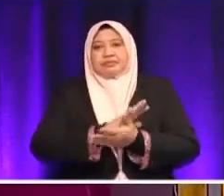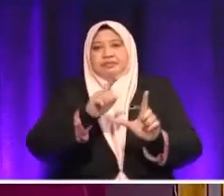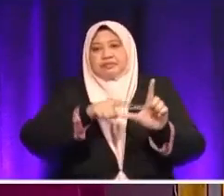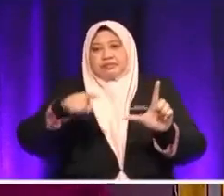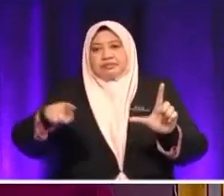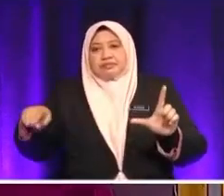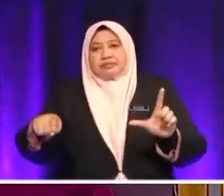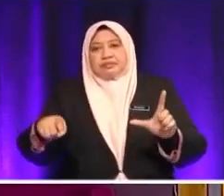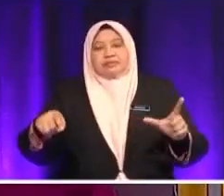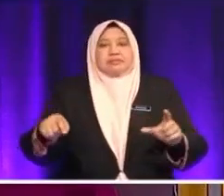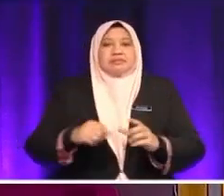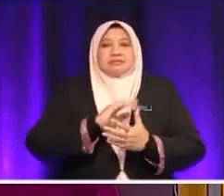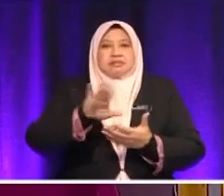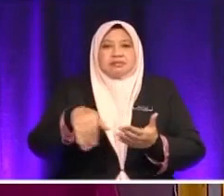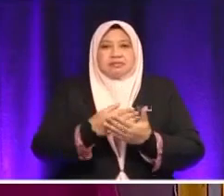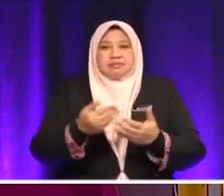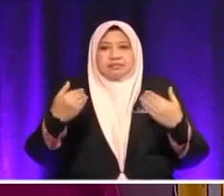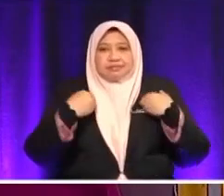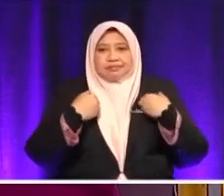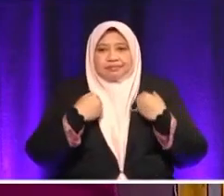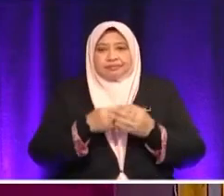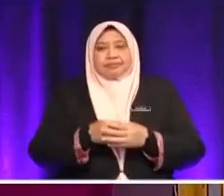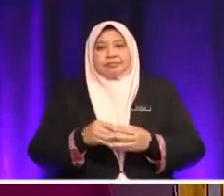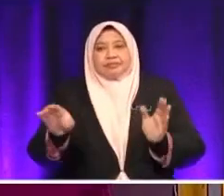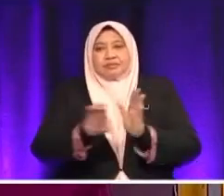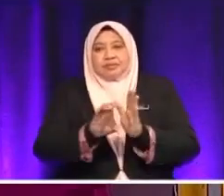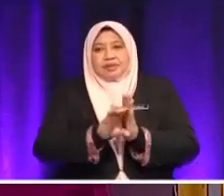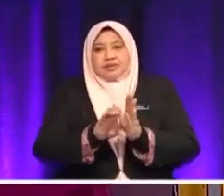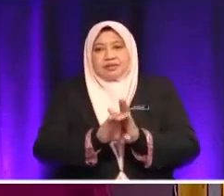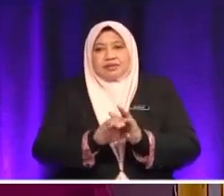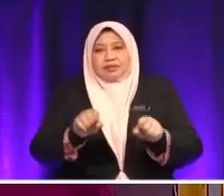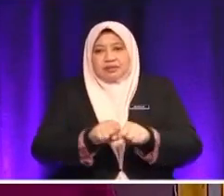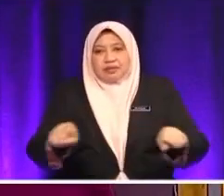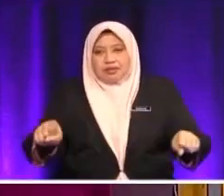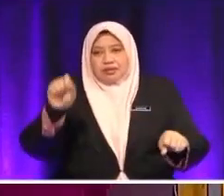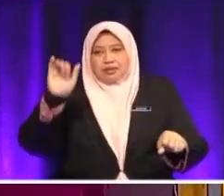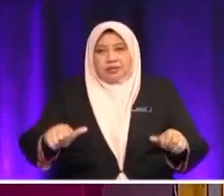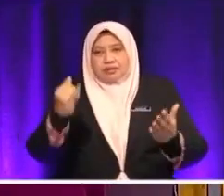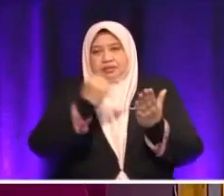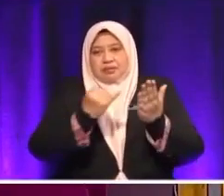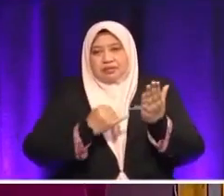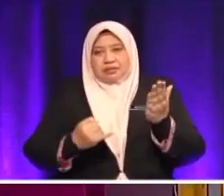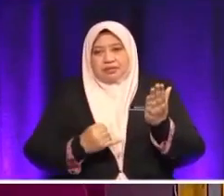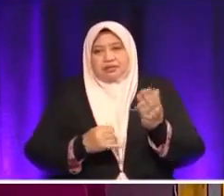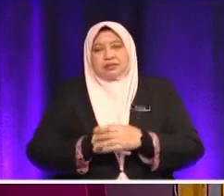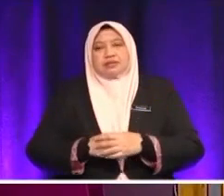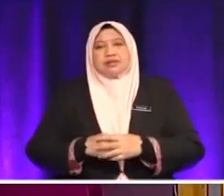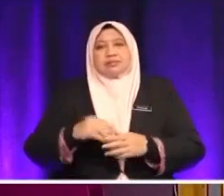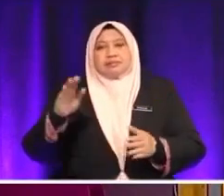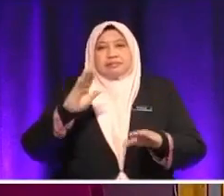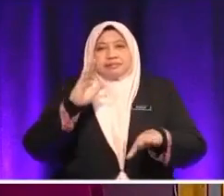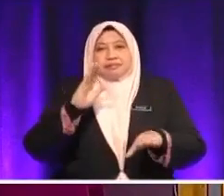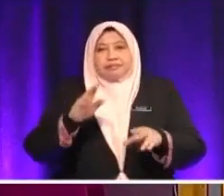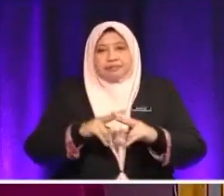ini pun ada Oke dan ini adalah contoh skala yang dilukis paling mudah murid saya tentukan